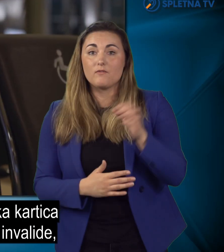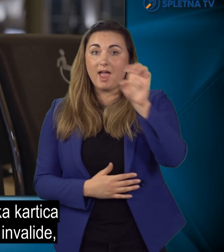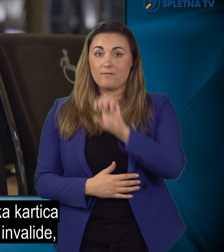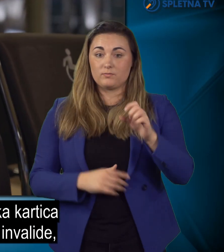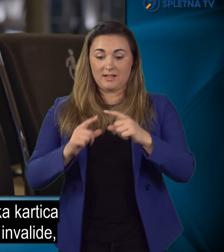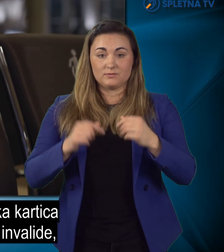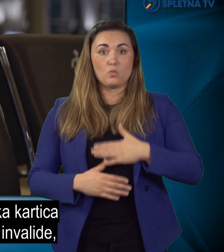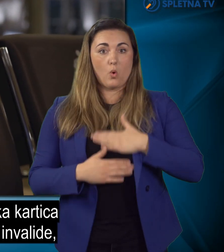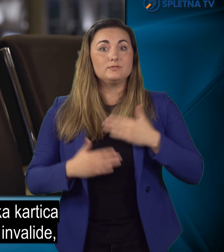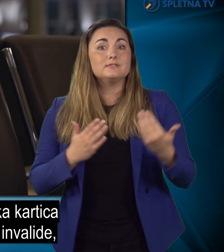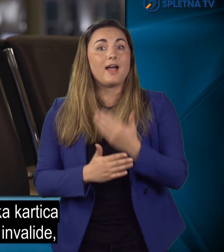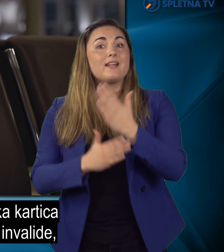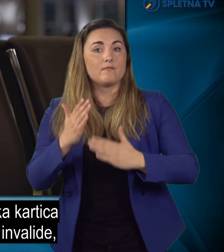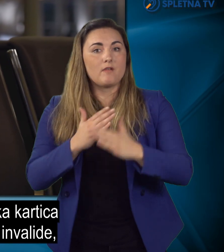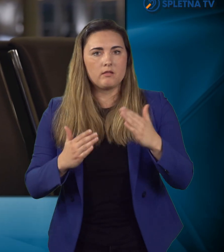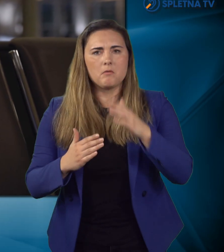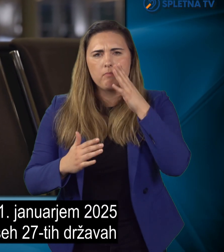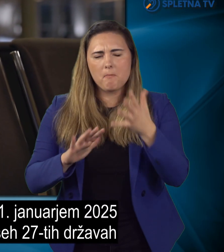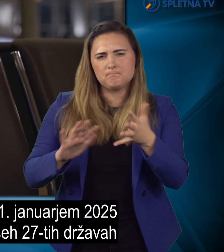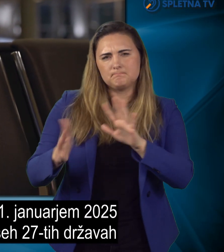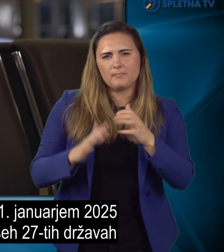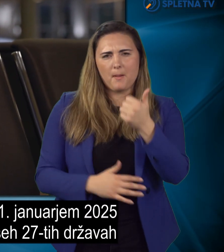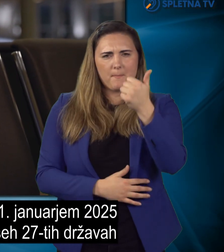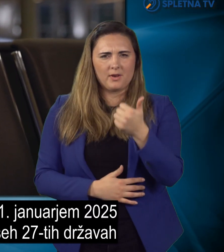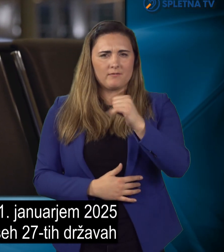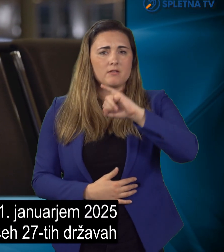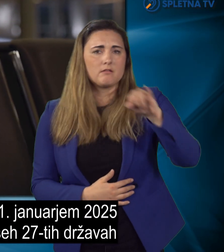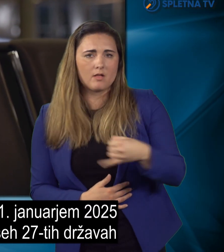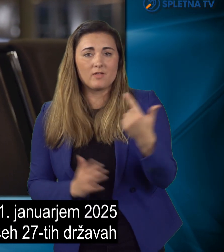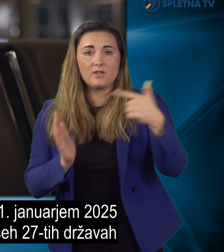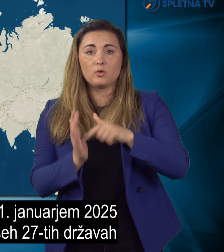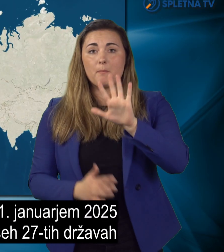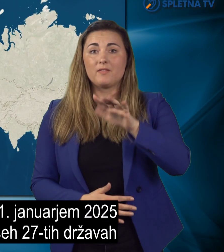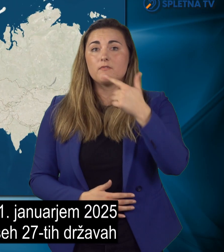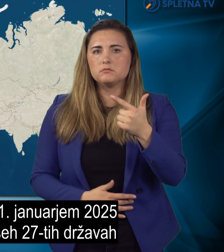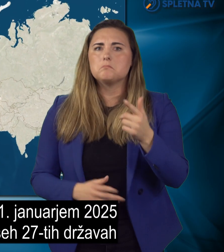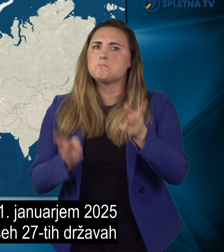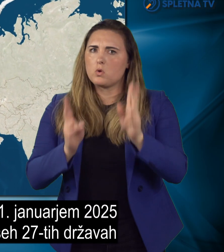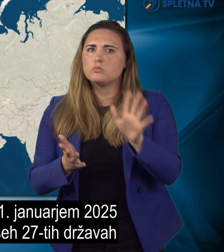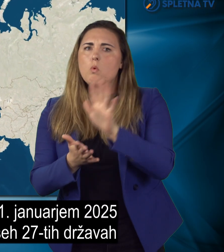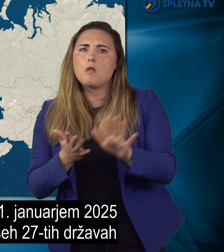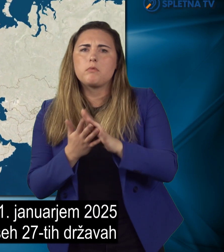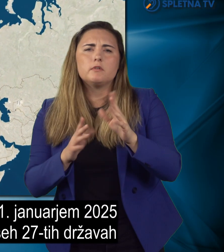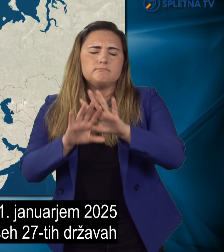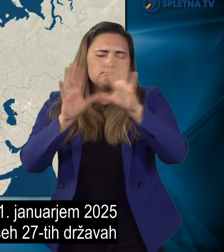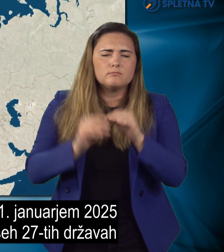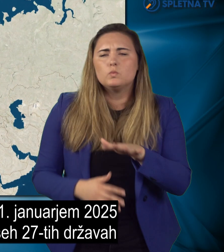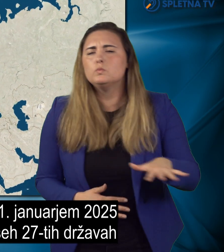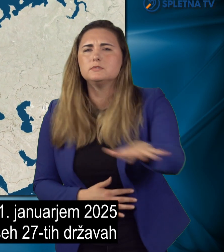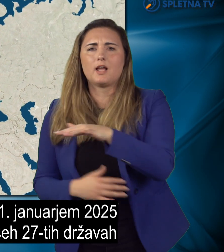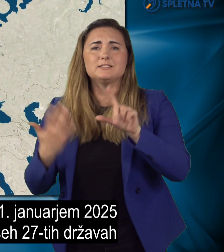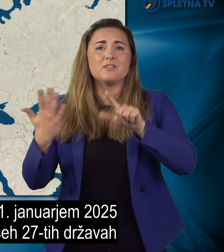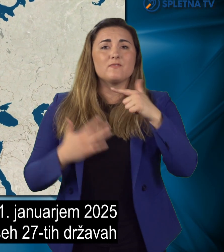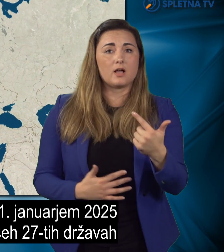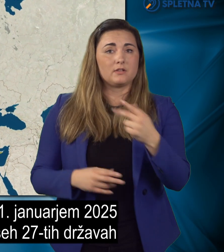Nova evropska kartica ugodnosti za invalide, ki jo bo predvidoma s 1. januarjem 2025 možno uporabljati v